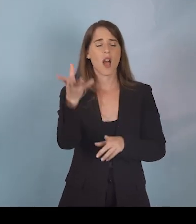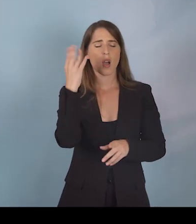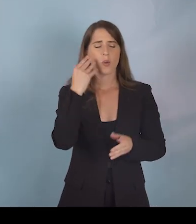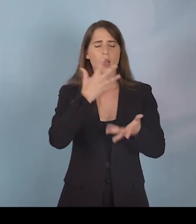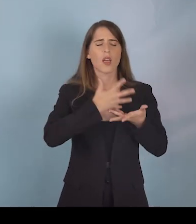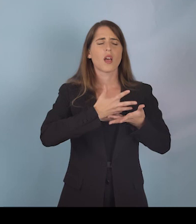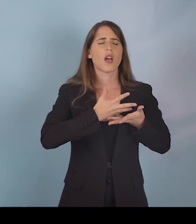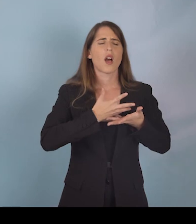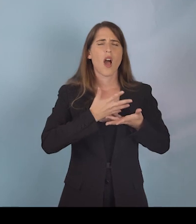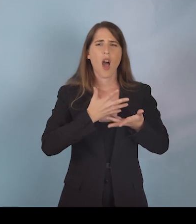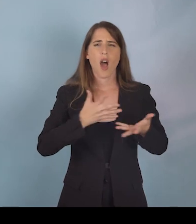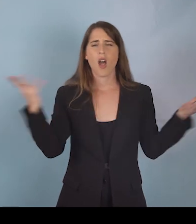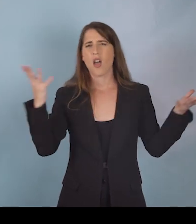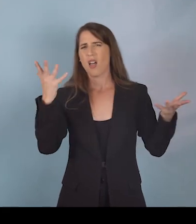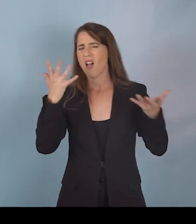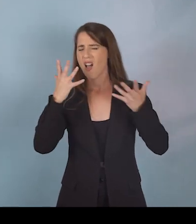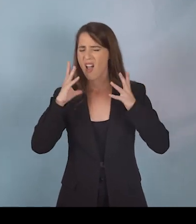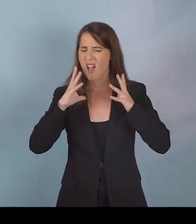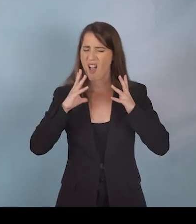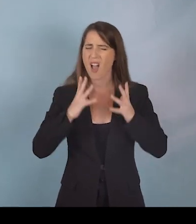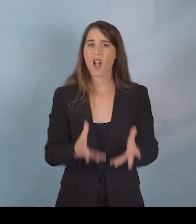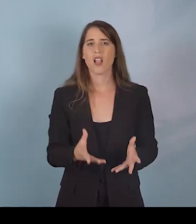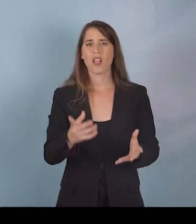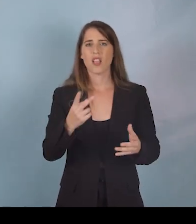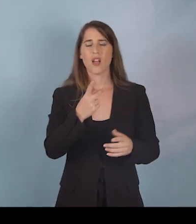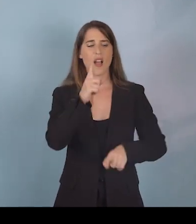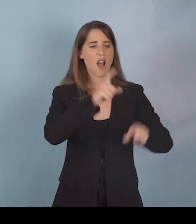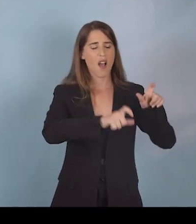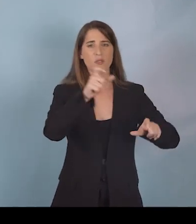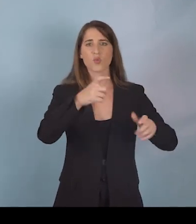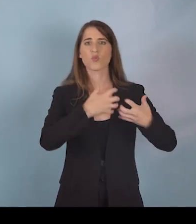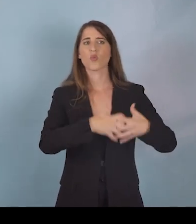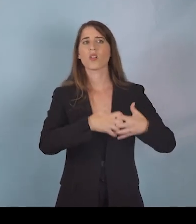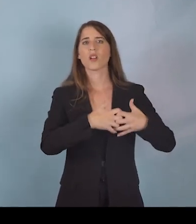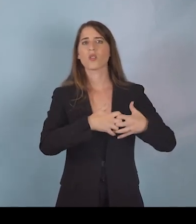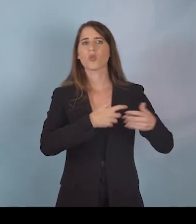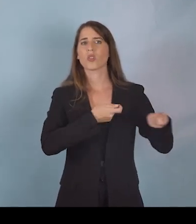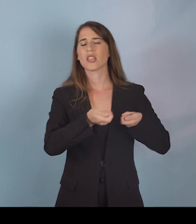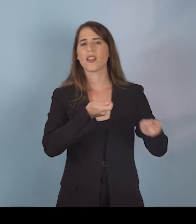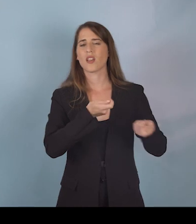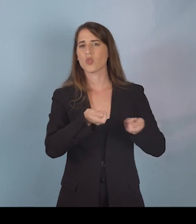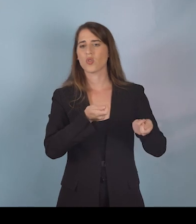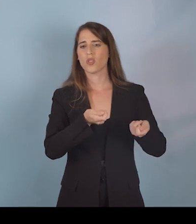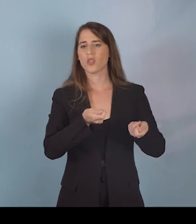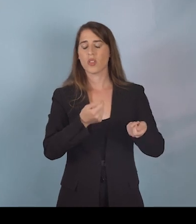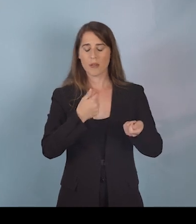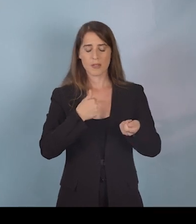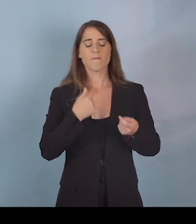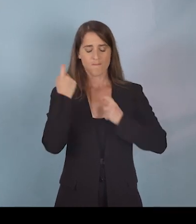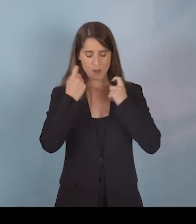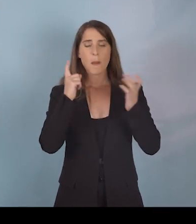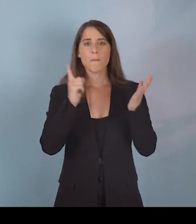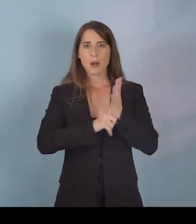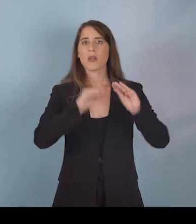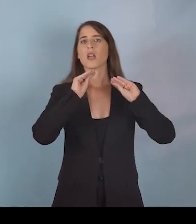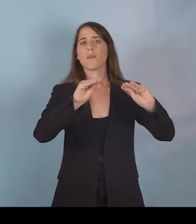ήμουν παρούσα στις συνεντεύξεις μαζί τους, έχουμε ακούσει τεράστια τέρατα από τους κυρίστες και τις κυρίστριες. Και εκεί ήταν